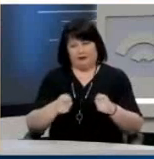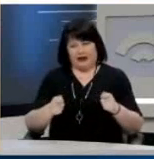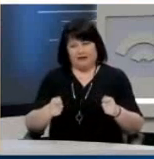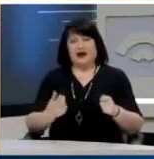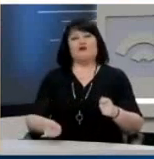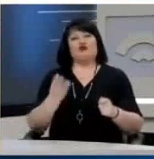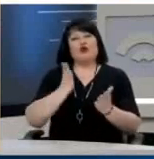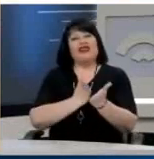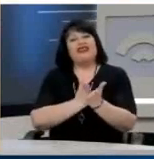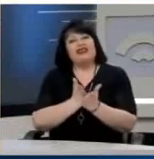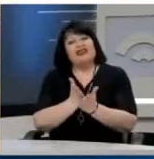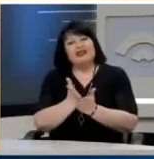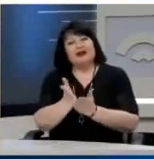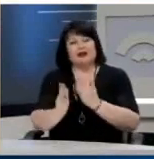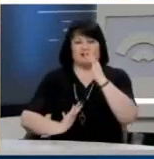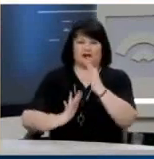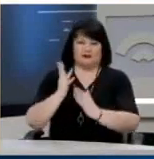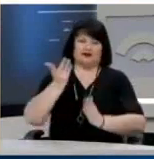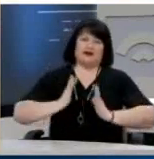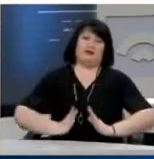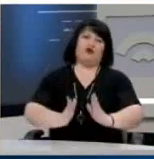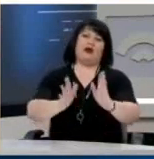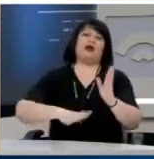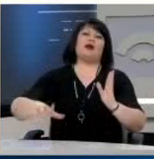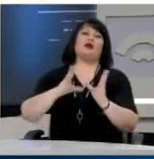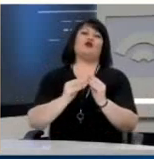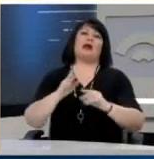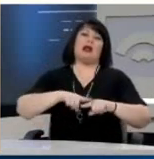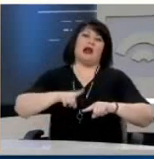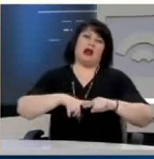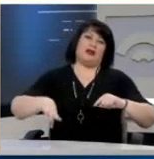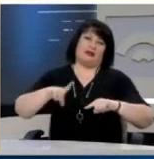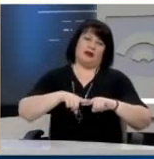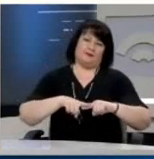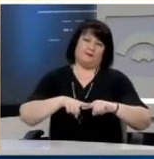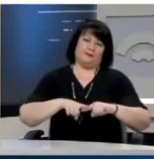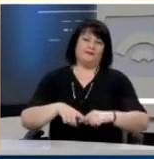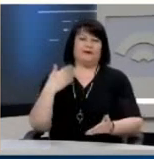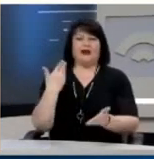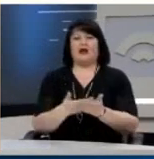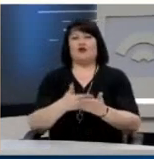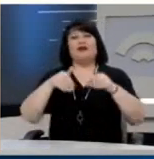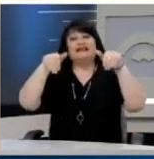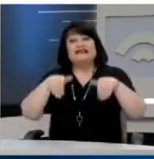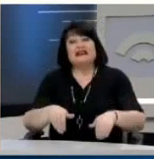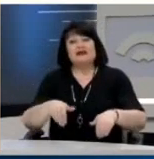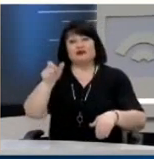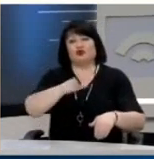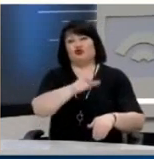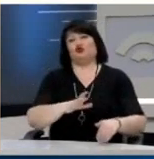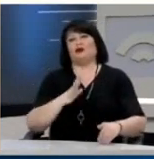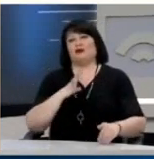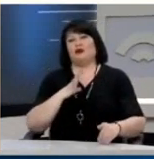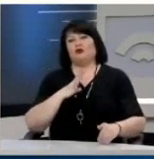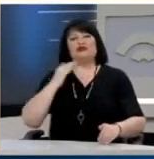μιας νέας, δίκαιης, αναπτυξιακής πορείας για τη χώρα. Αλλά είναι και ο έμπρακτος σεβασμός